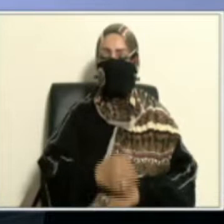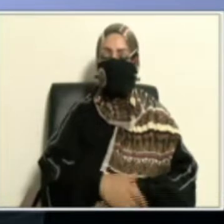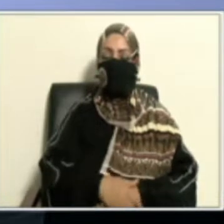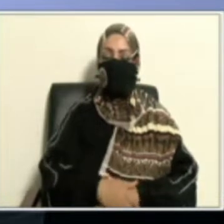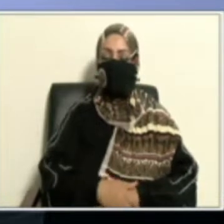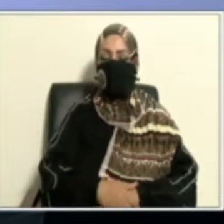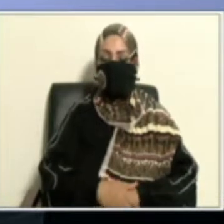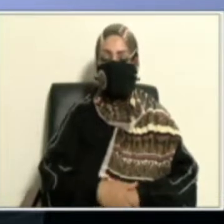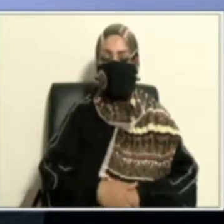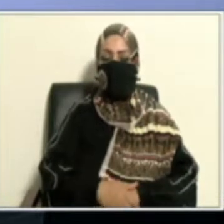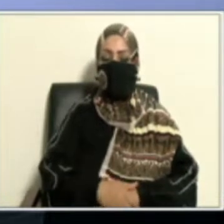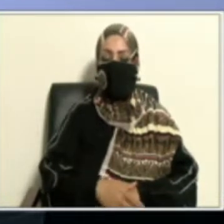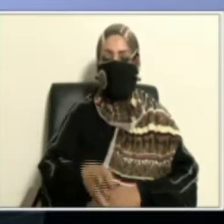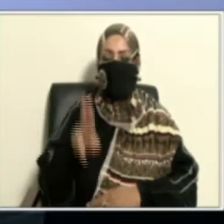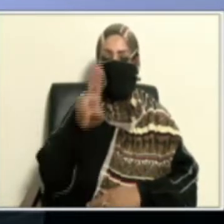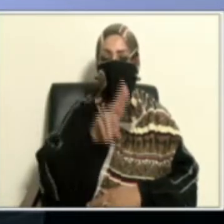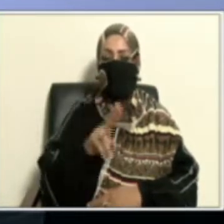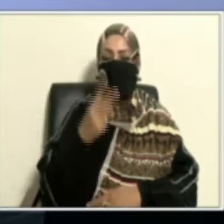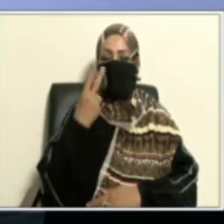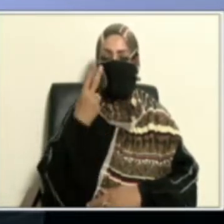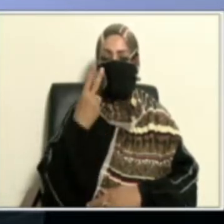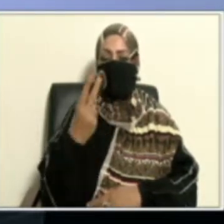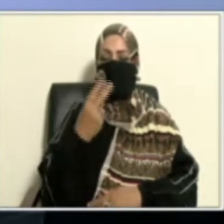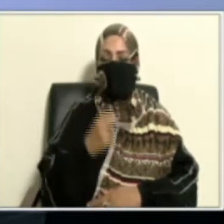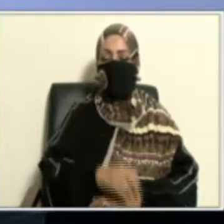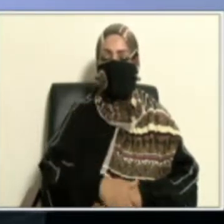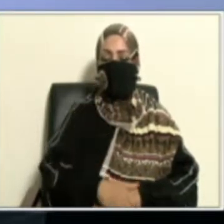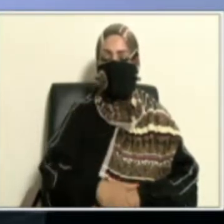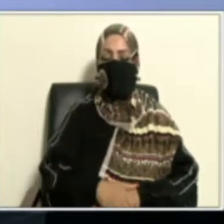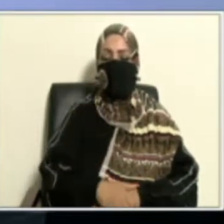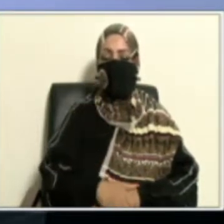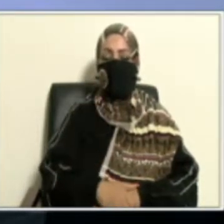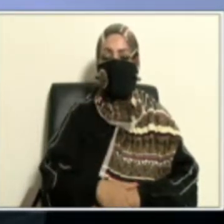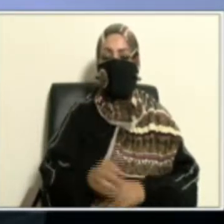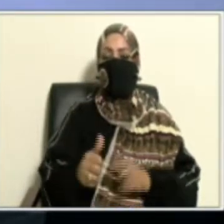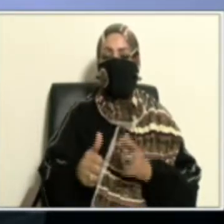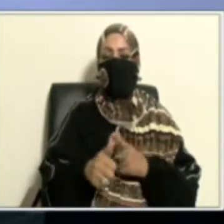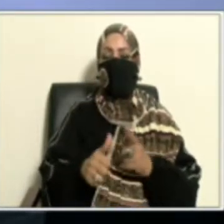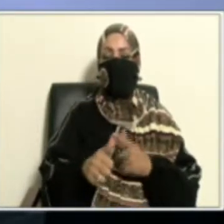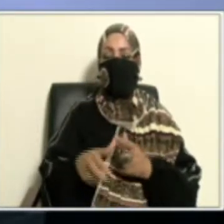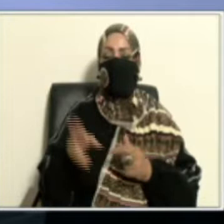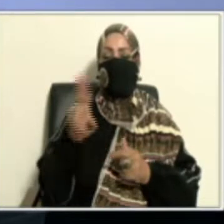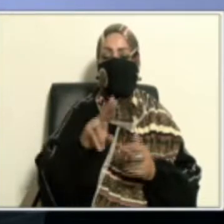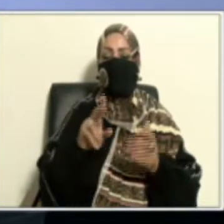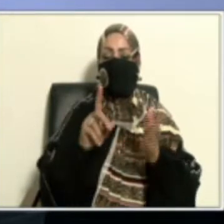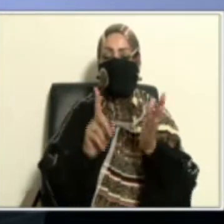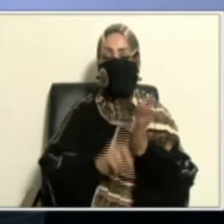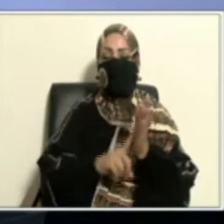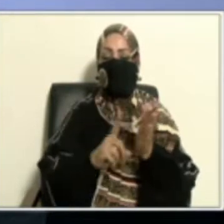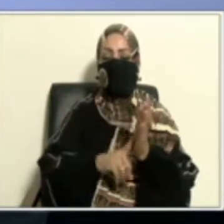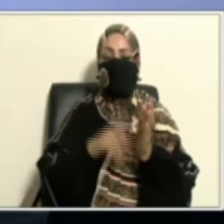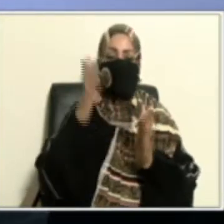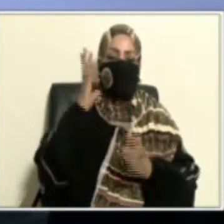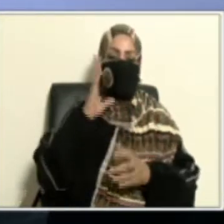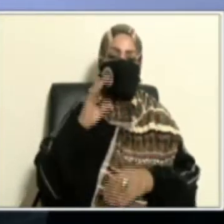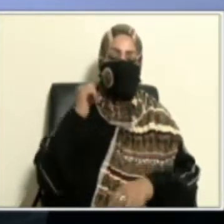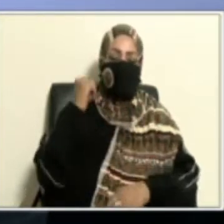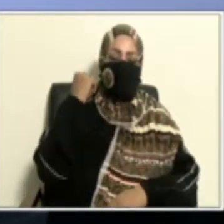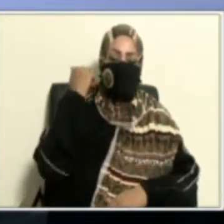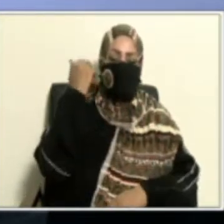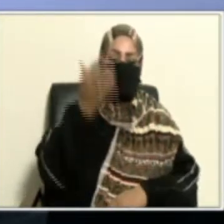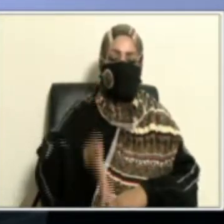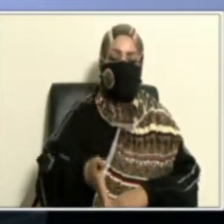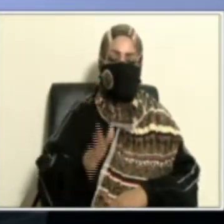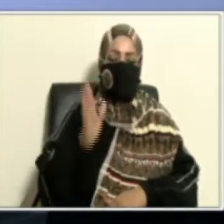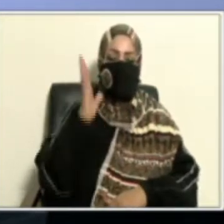اذان المغرب؟ مش بعد الصلاه، بعد اذان المغرب في واحدين يصلوا في ركعتين، ما حكم؟ انا مرات نخش نبدا المؤذن يبدل،